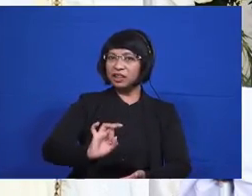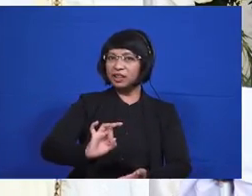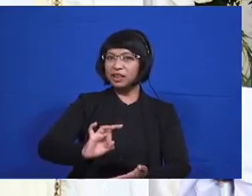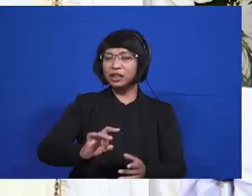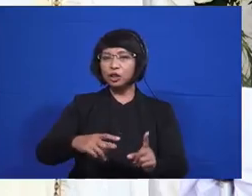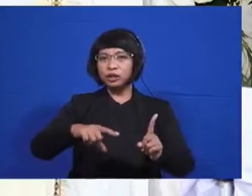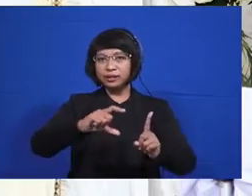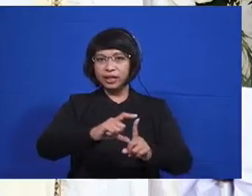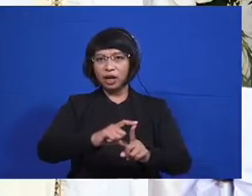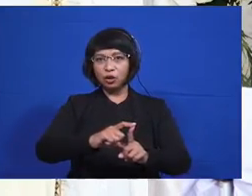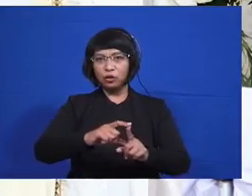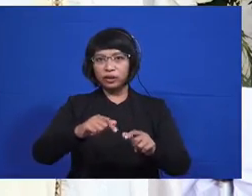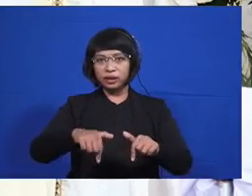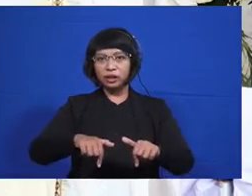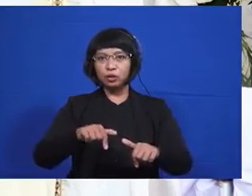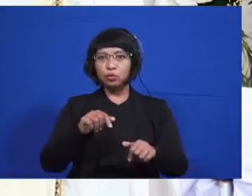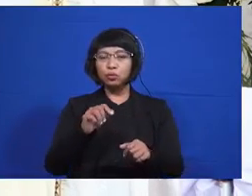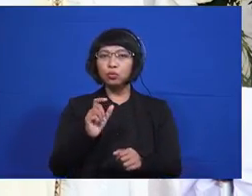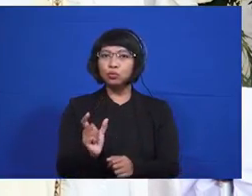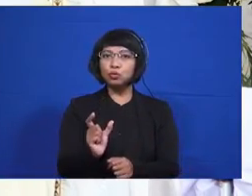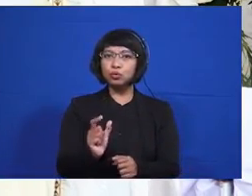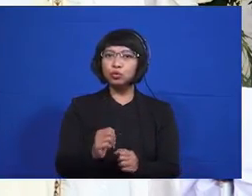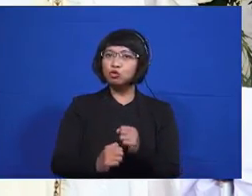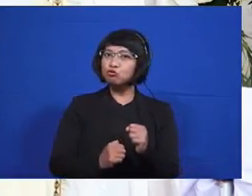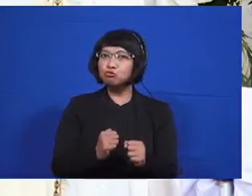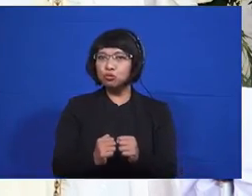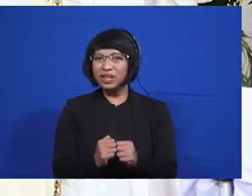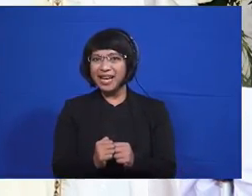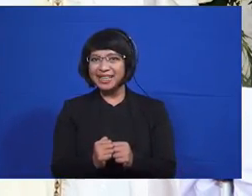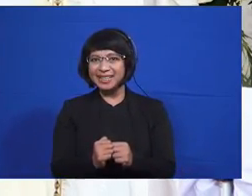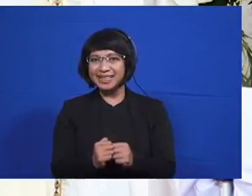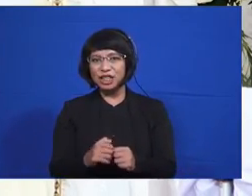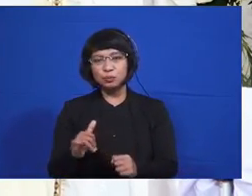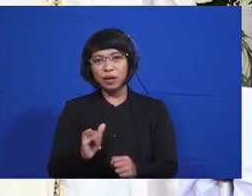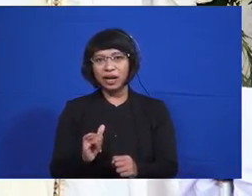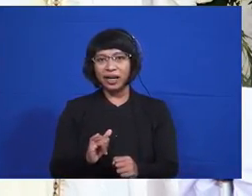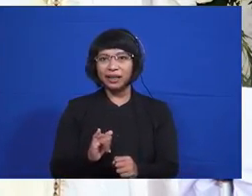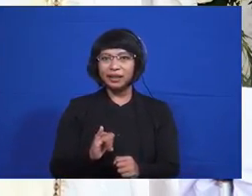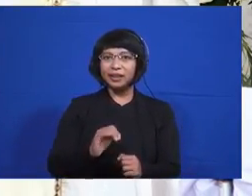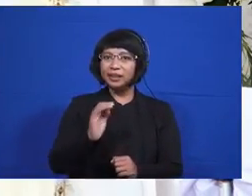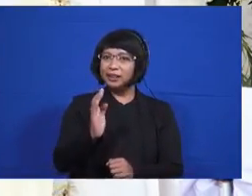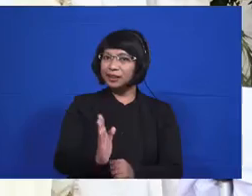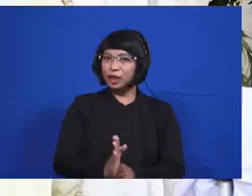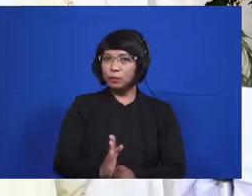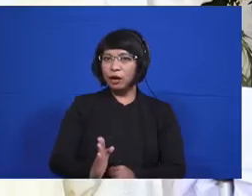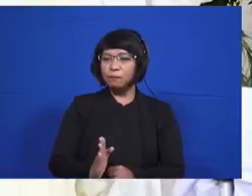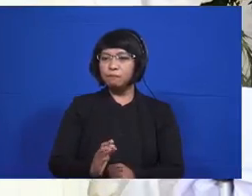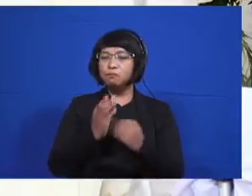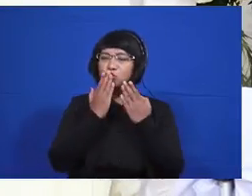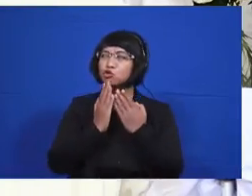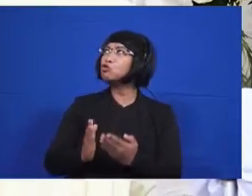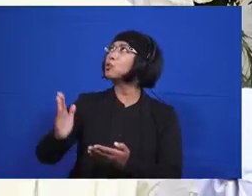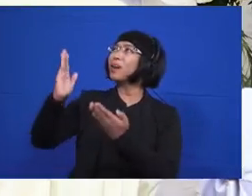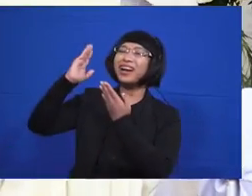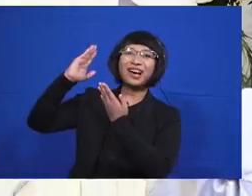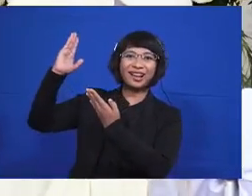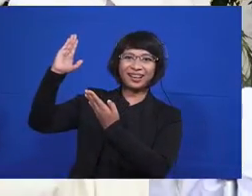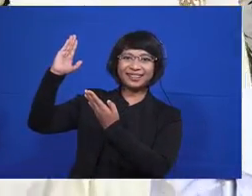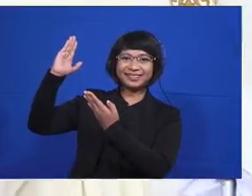menerima dan melaksanakan tugas pelayanan sebagai imam. Syukur kepada Allah.